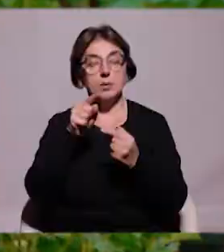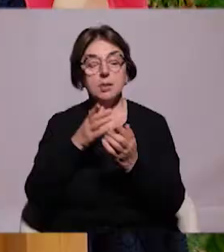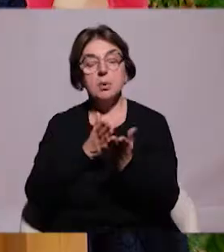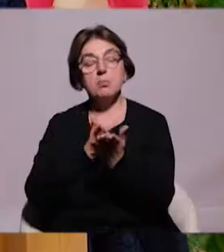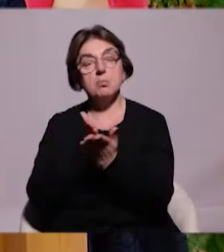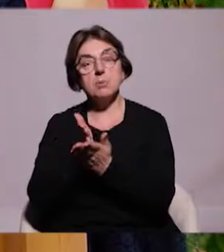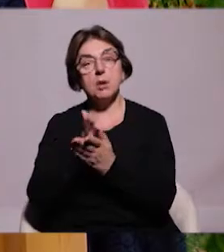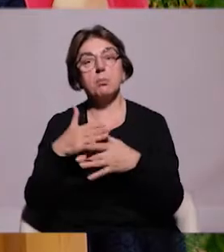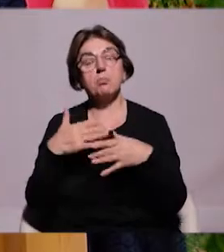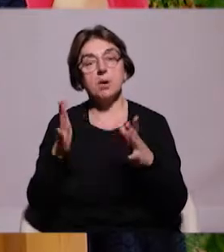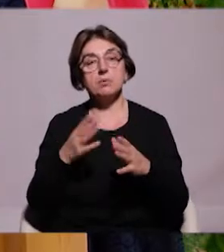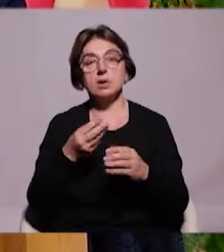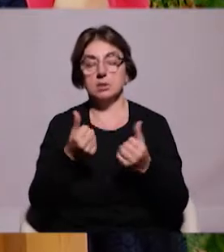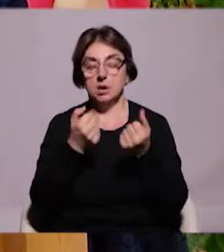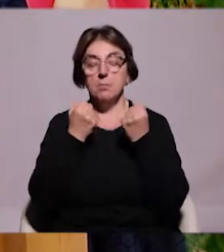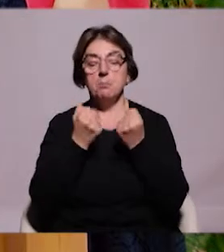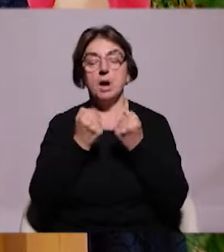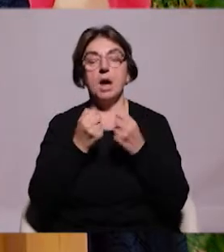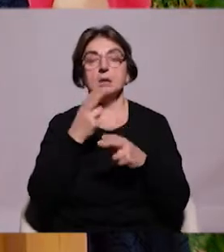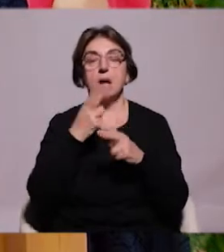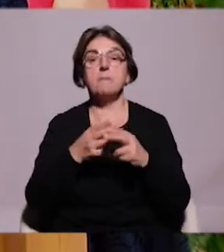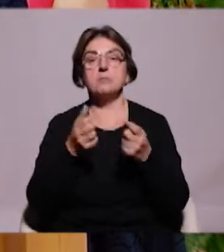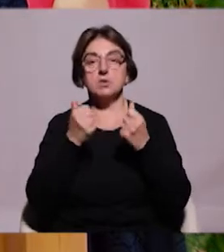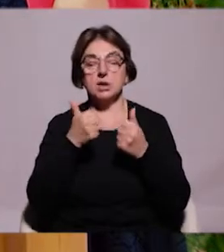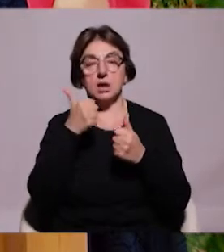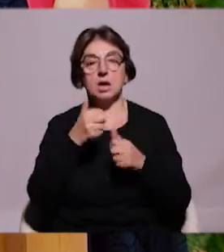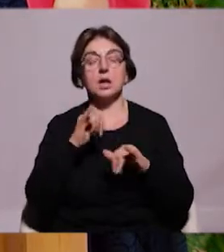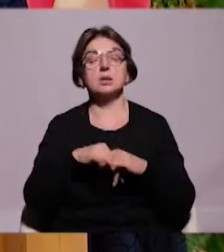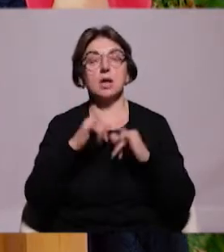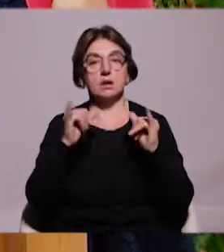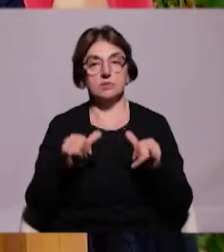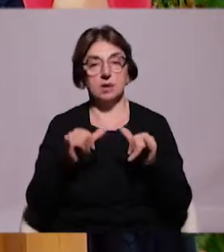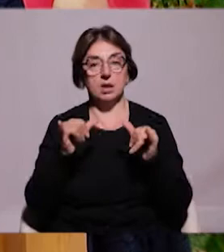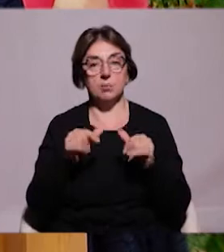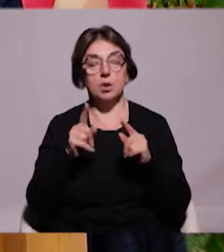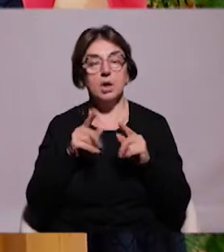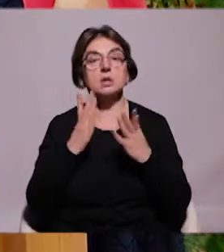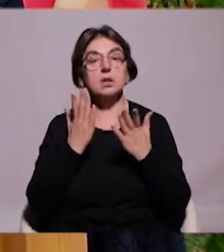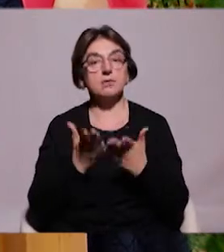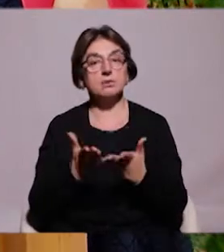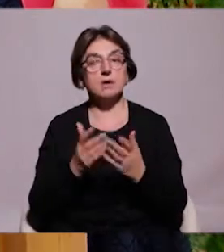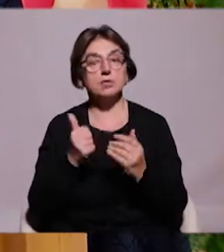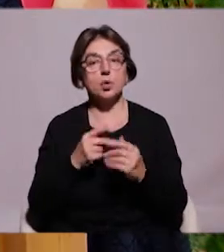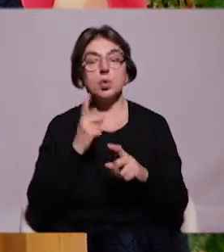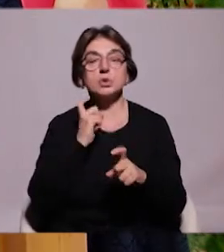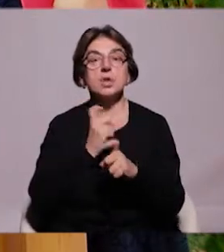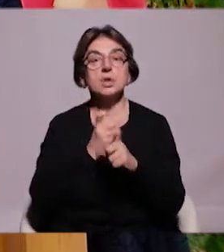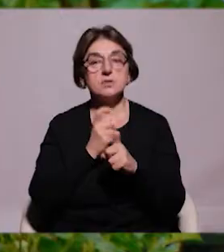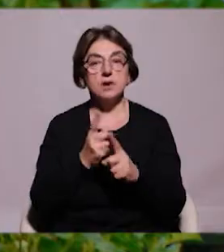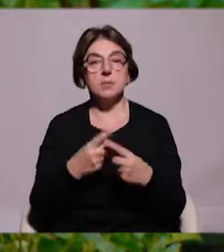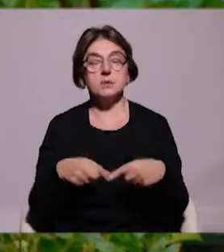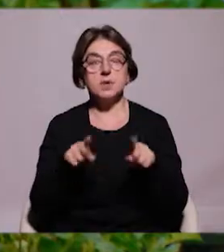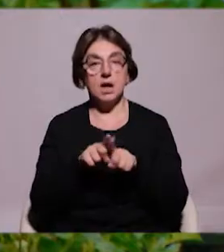მიმართულებით ბევრად უფრო მყარი, მტკიცე და კარგად განვითარებულია. ეს კი თავისთავად როგორც ძვლების,